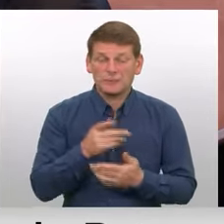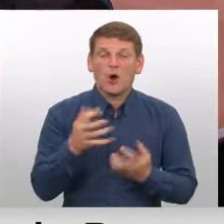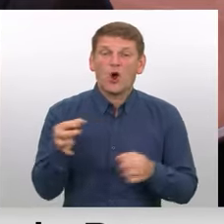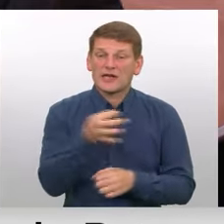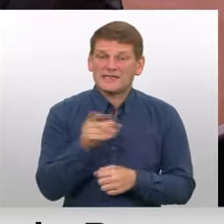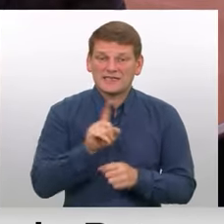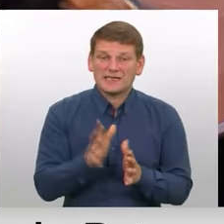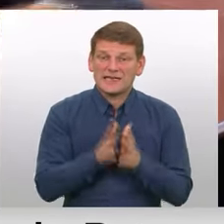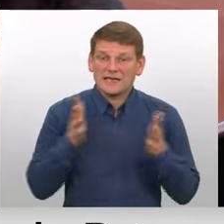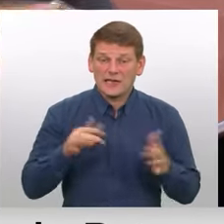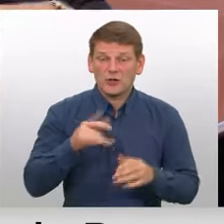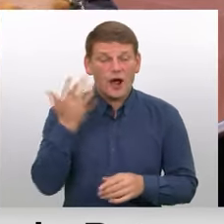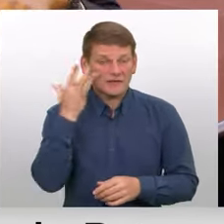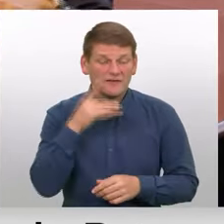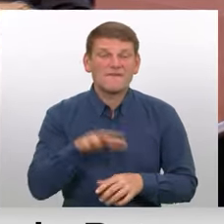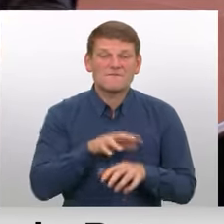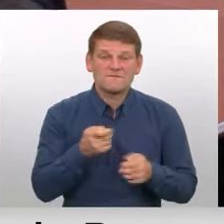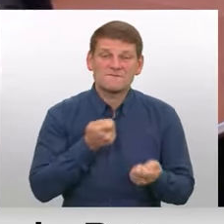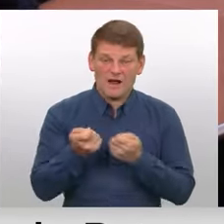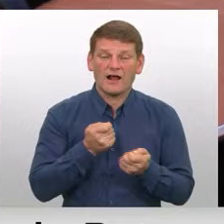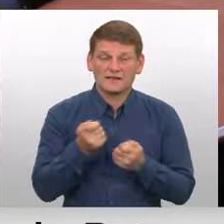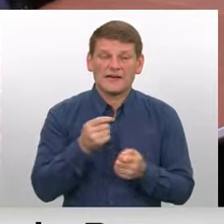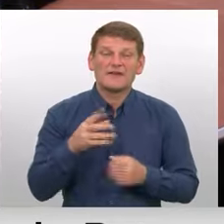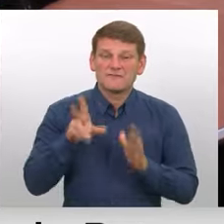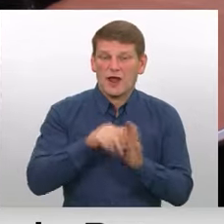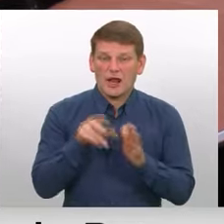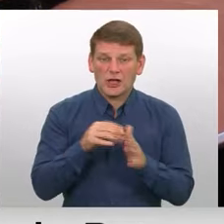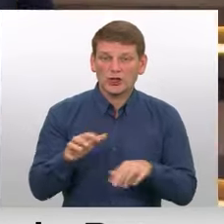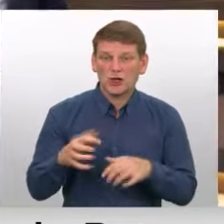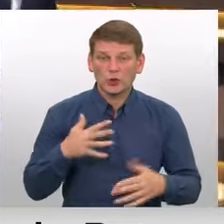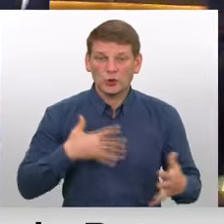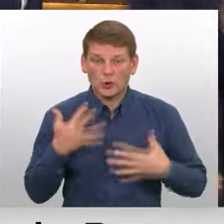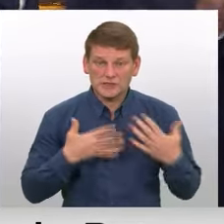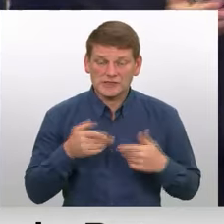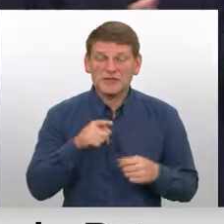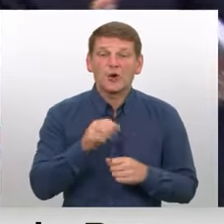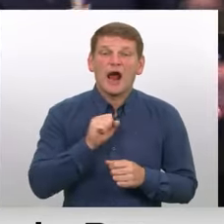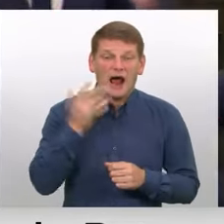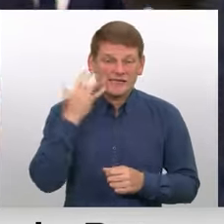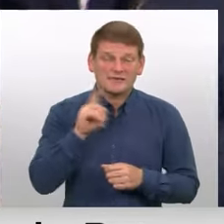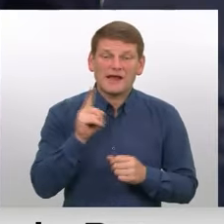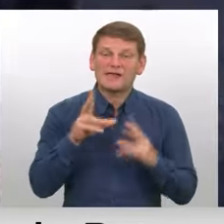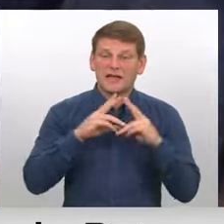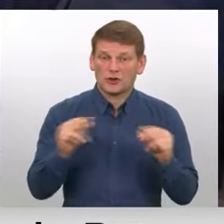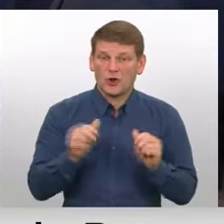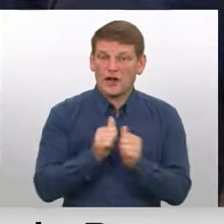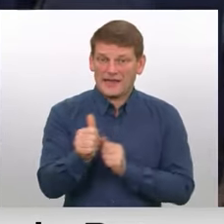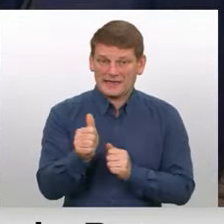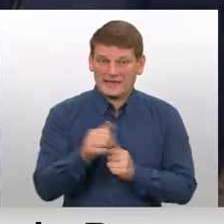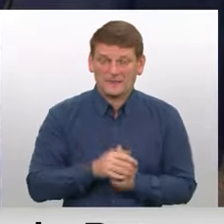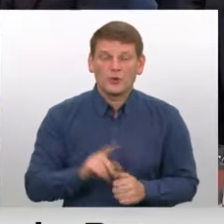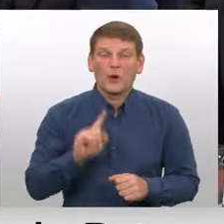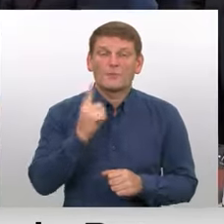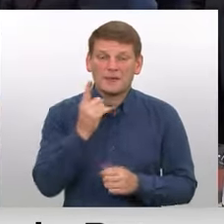liela, jo ASV valda vēlēšanu drudzis, un, kā mēs zinām, tad ASV ir neoficiālā NATO līdere. Un lūko savā pirmajā